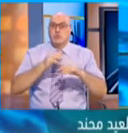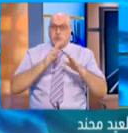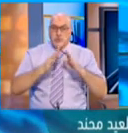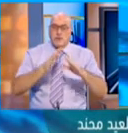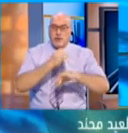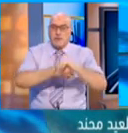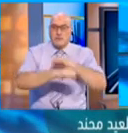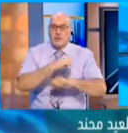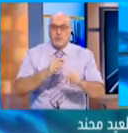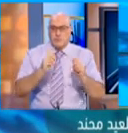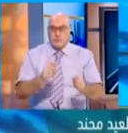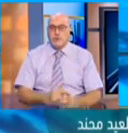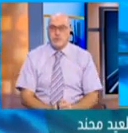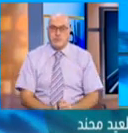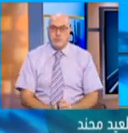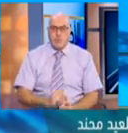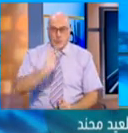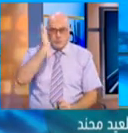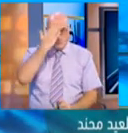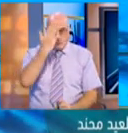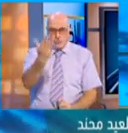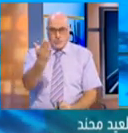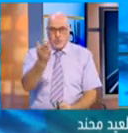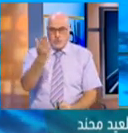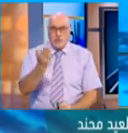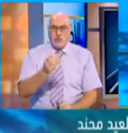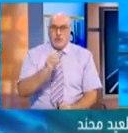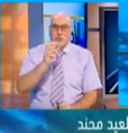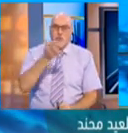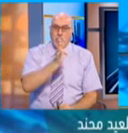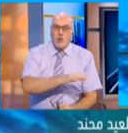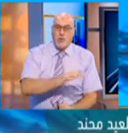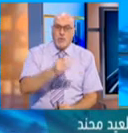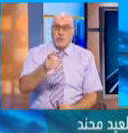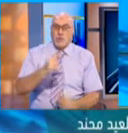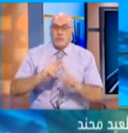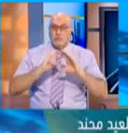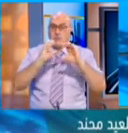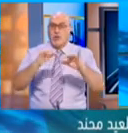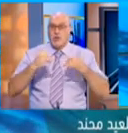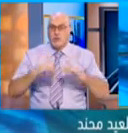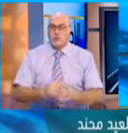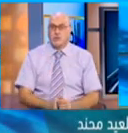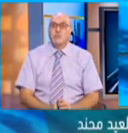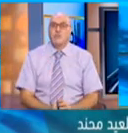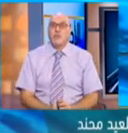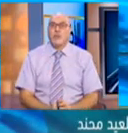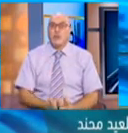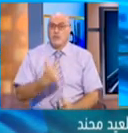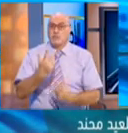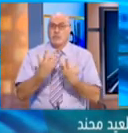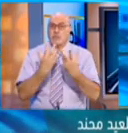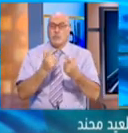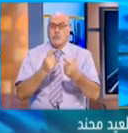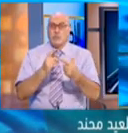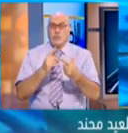السياسي. لقد عرفنا الفقيد رجلا وطنيا شديد التعلق بالوفاء لوطنه وأمته، حريصا على